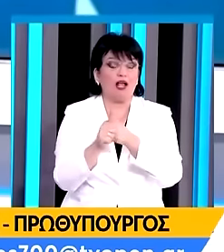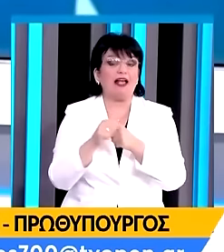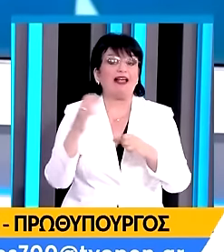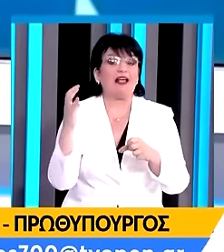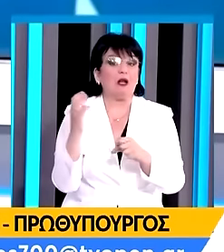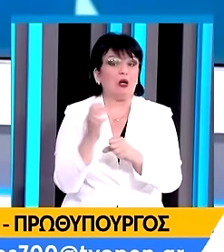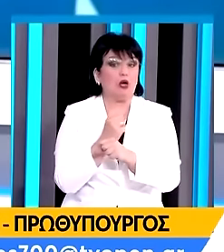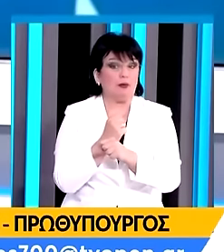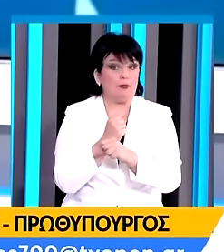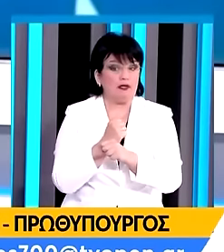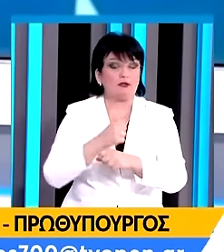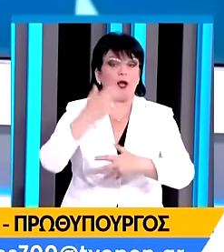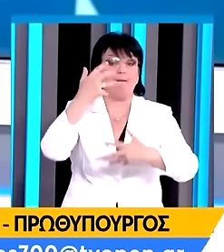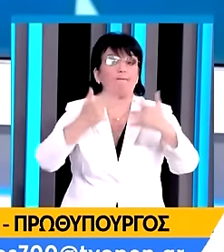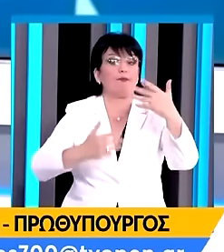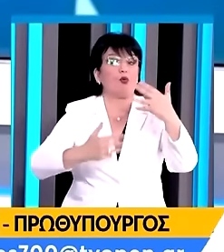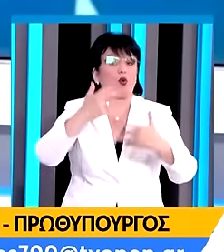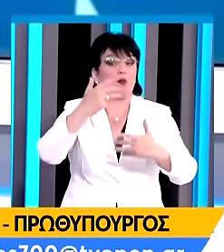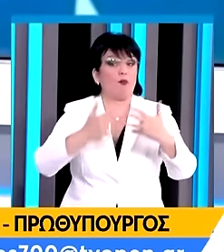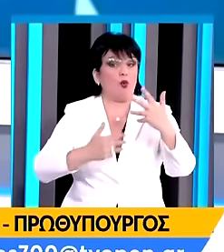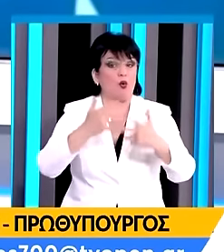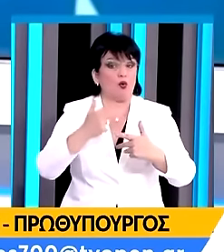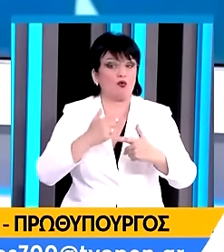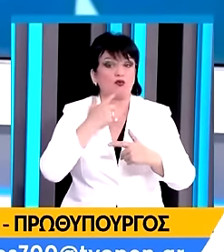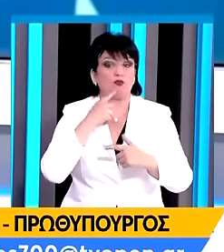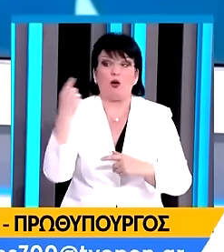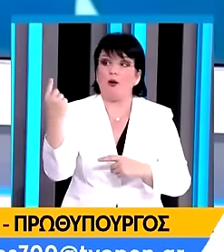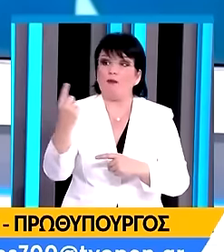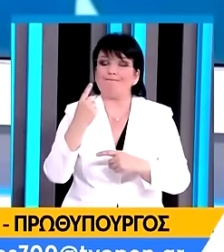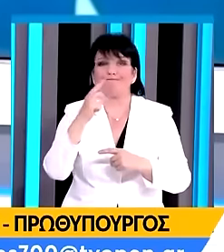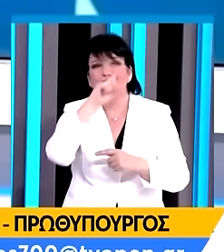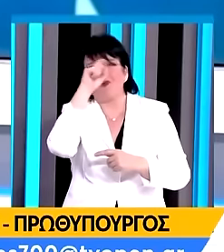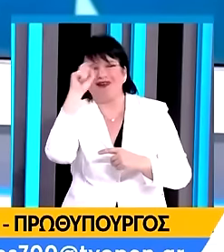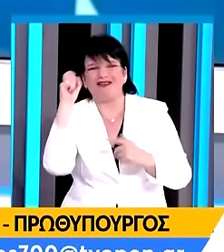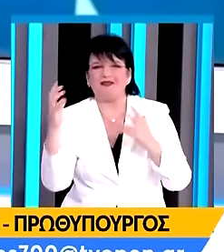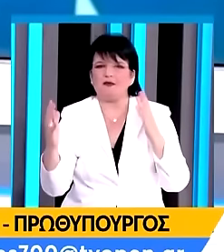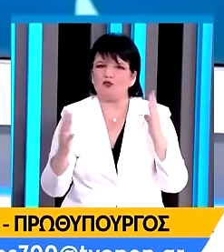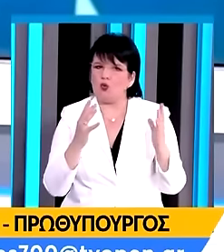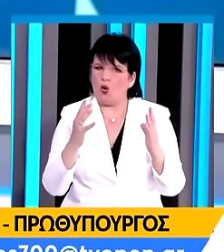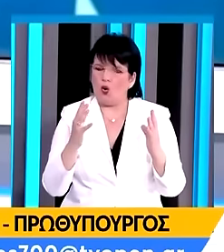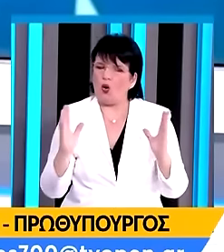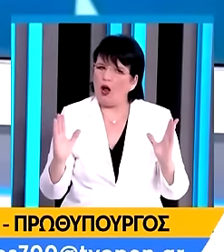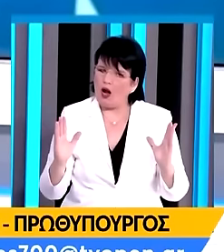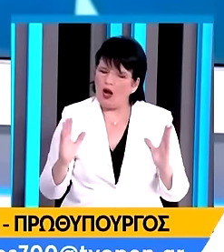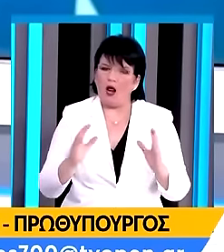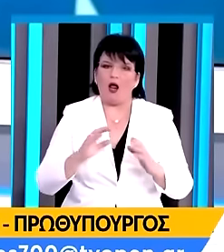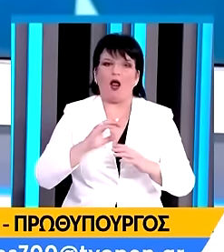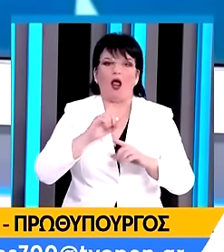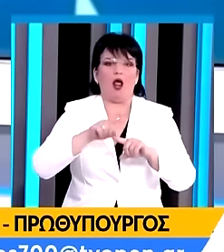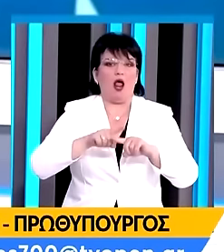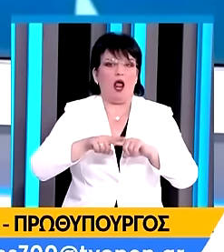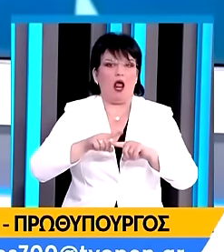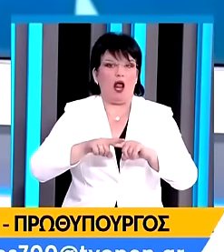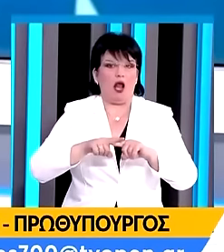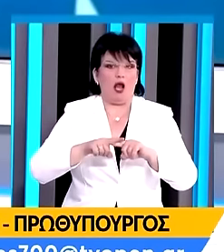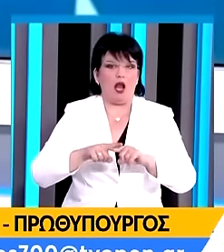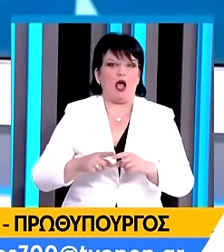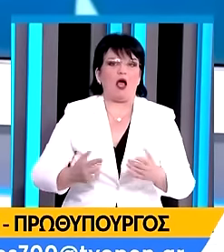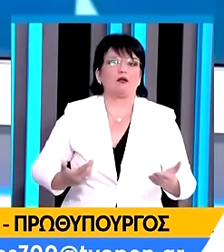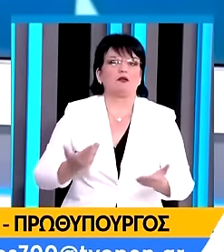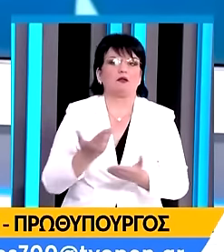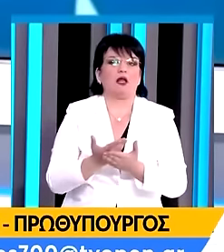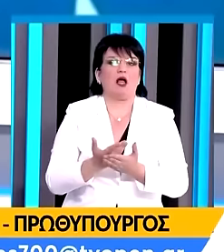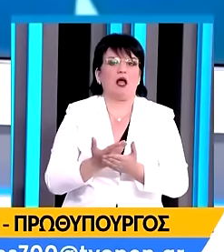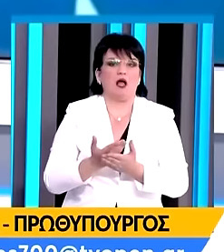υλοποιήσουμε τον προϋπολογισμό. Είμαστε σε ένα περιβάλλον πιο δύσκολο από αυτό που βρισκόμασταν πριν από κάποια χρόνια. Η Ελλάδα δεν πρόκειται να θέσει ξανά σε